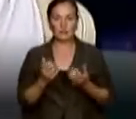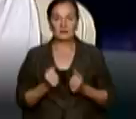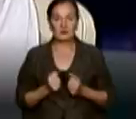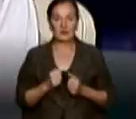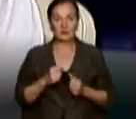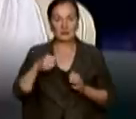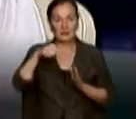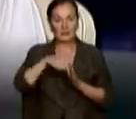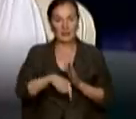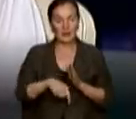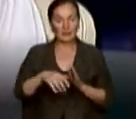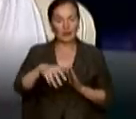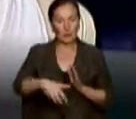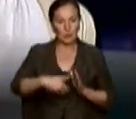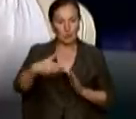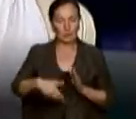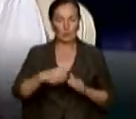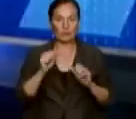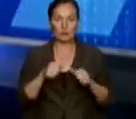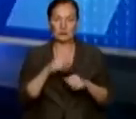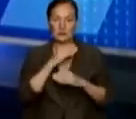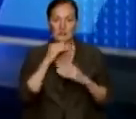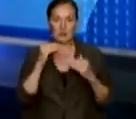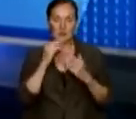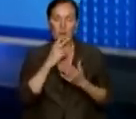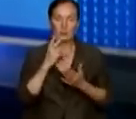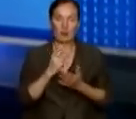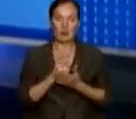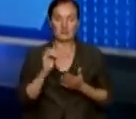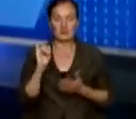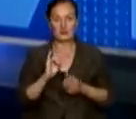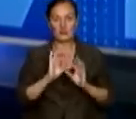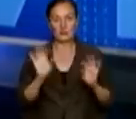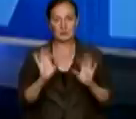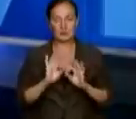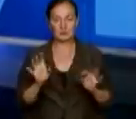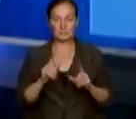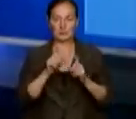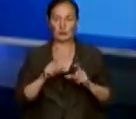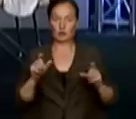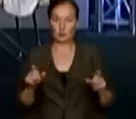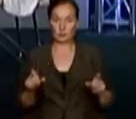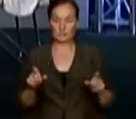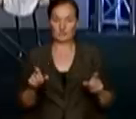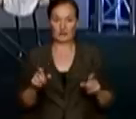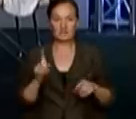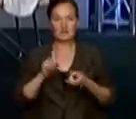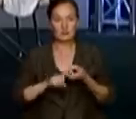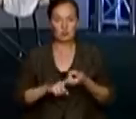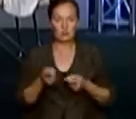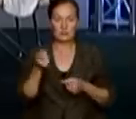там можна дуже багато що цікавого показувати і розказувати людям. Ми більше в такому ракурсі, але у зв'язку з тим,